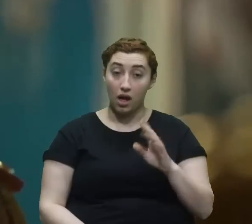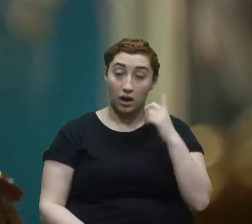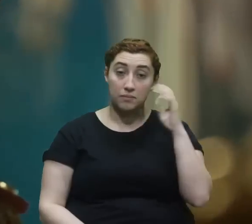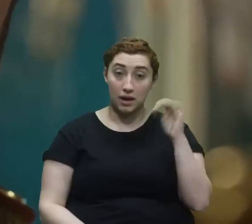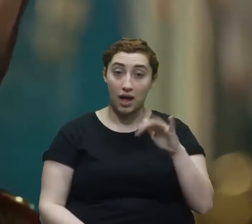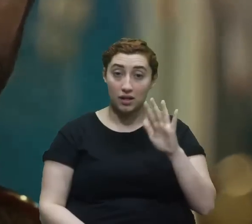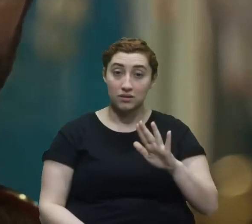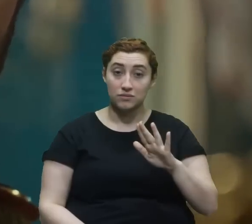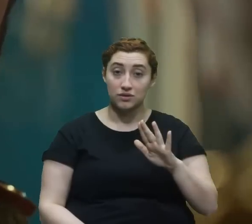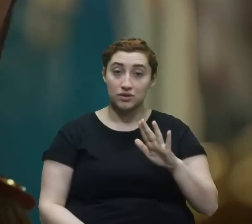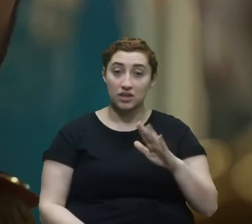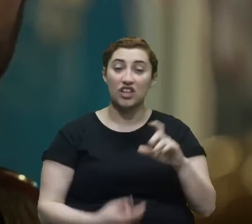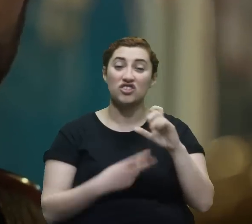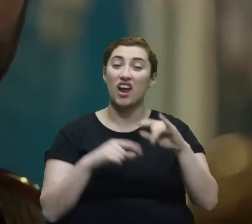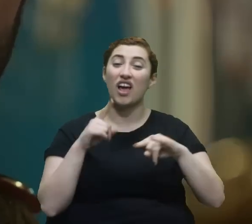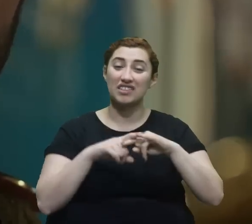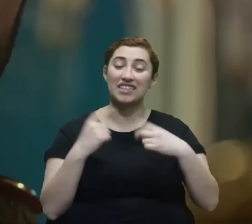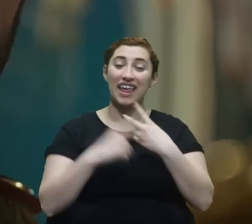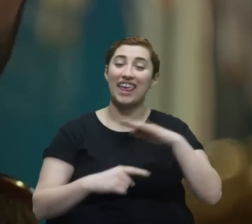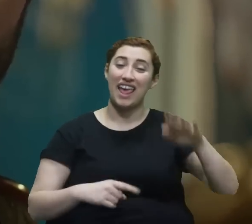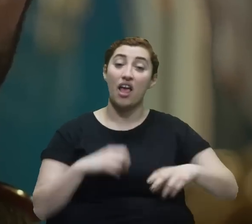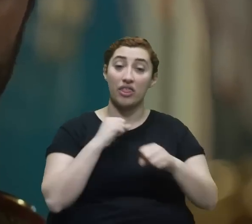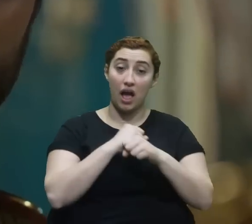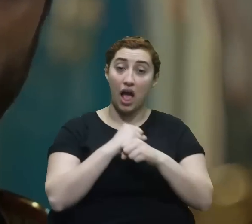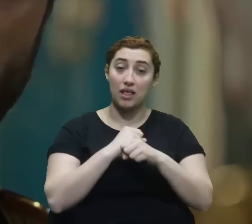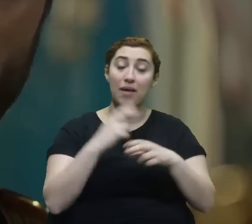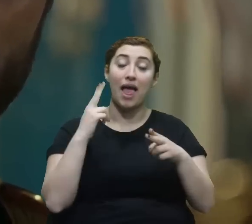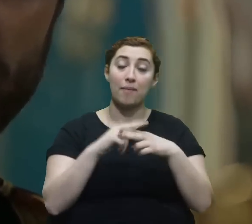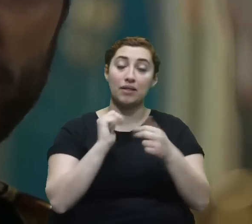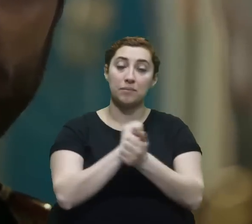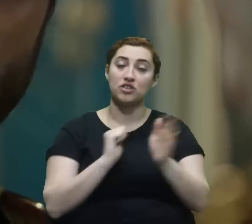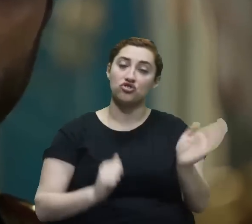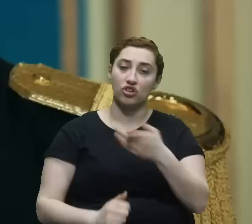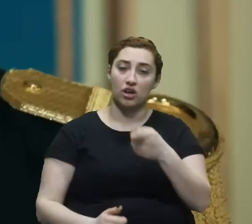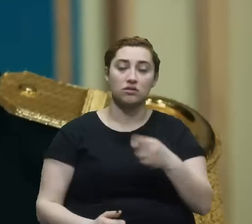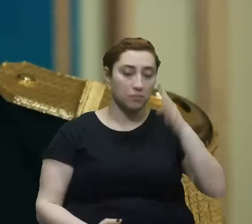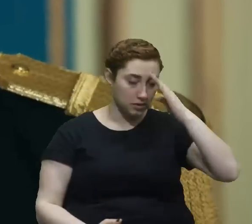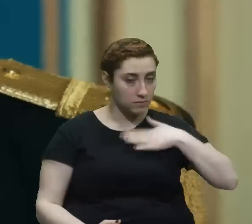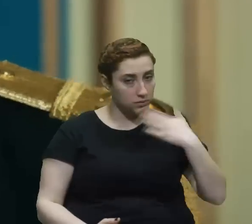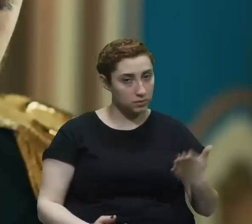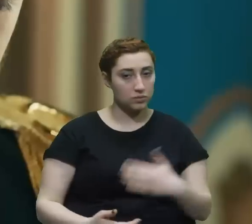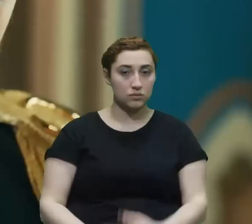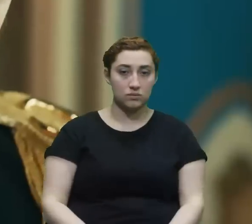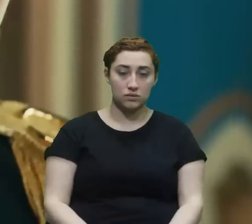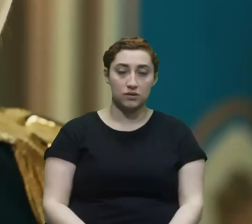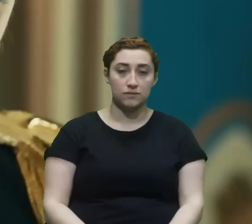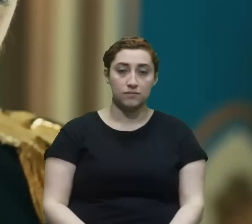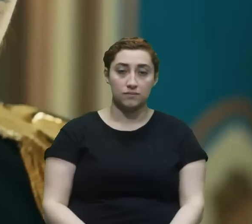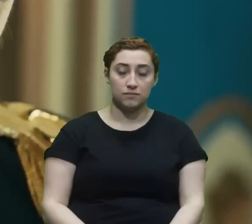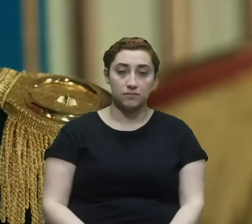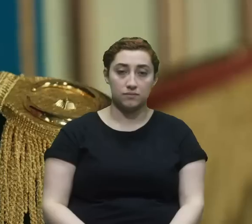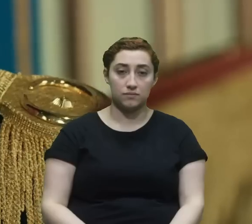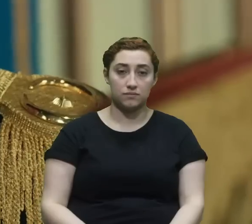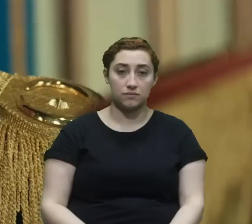Bu arada Çerkez Hasan'ın yeğeni Galip'i derhal hapisten çıkarın. Baş üstüne sultan.